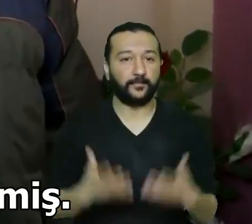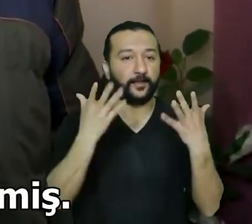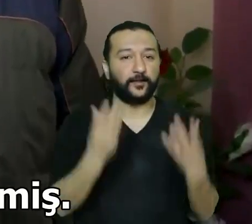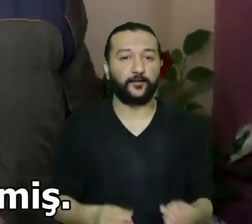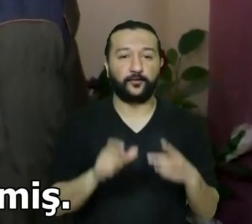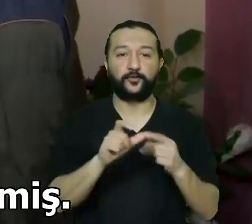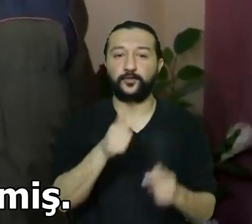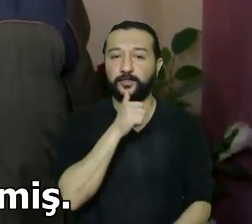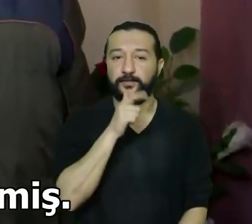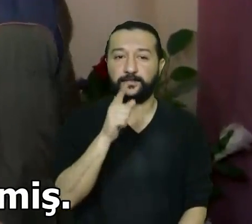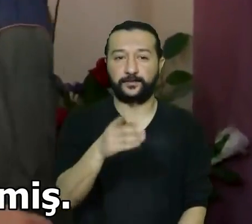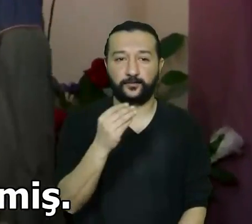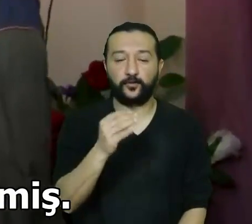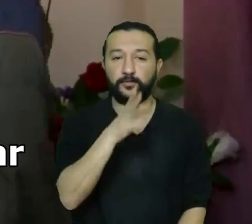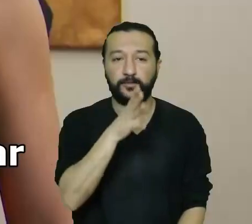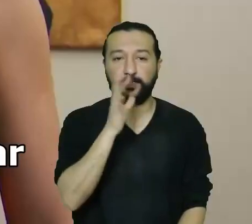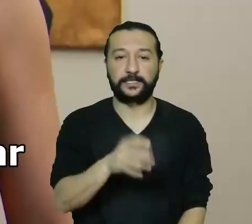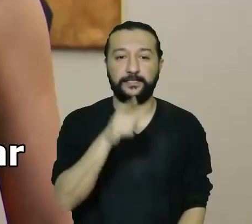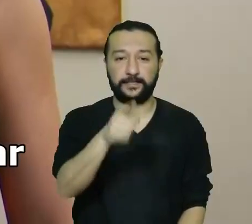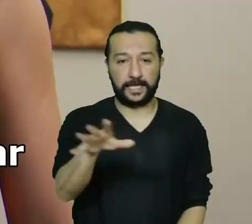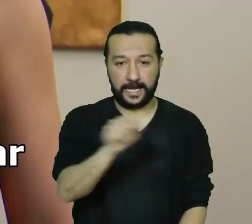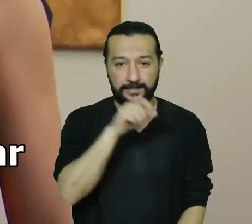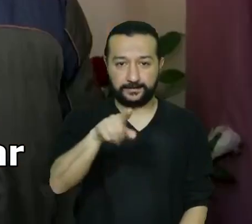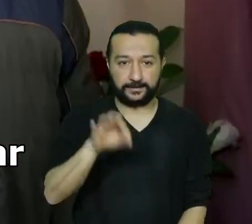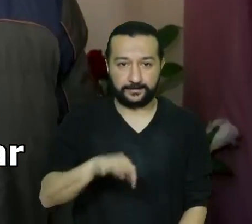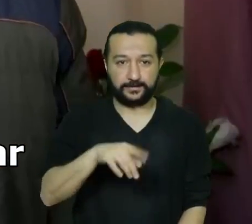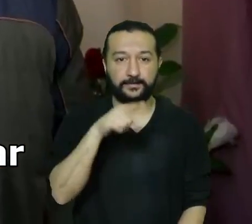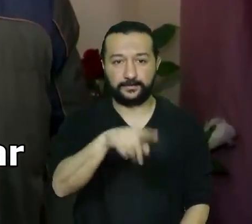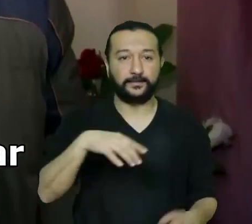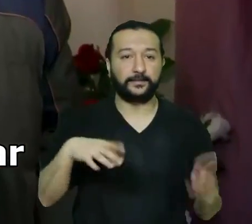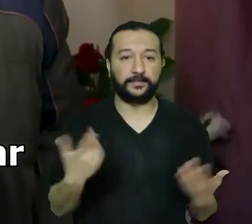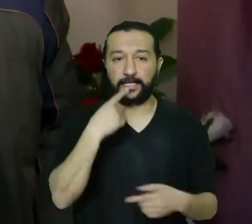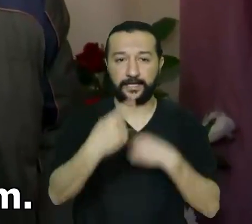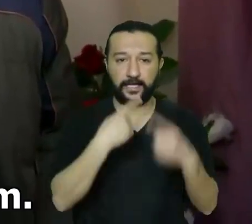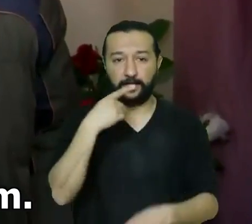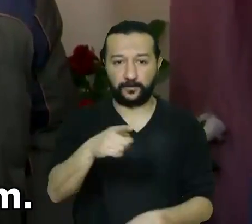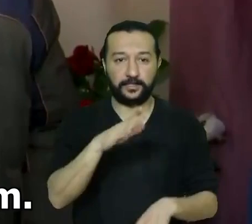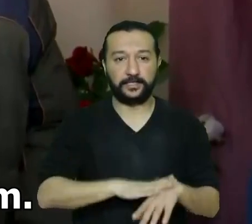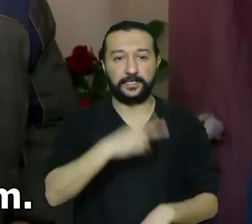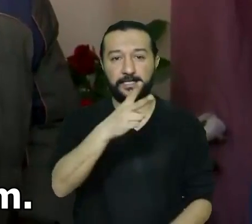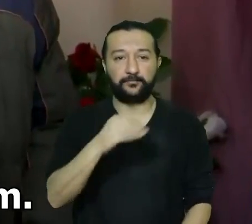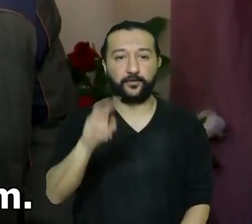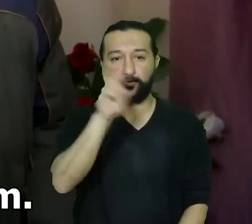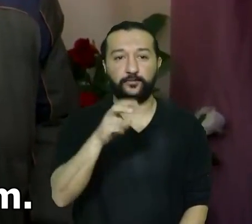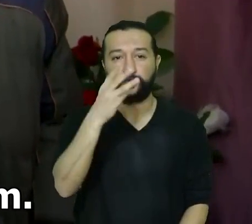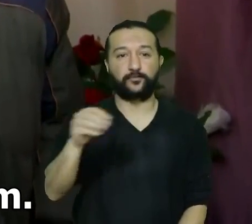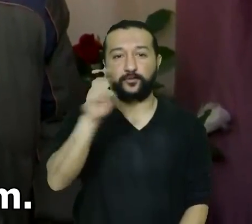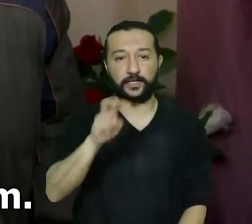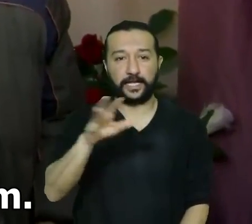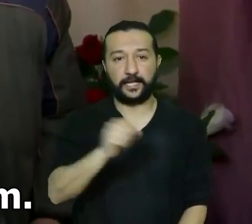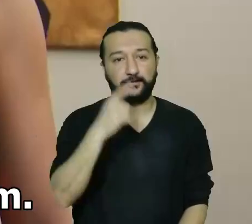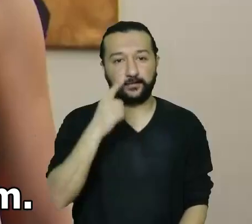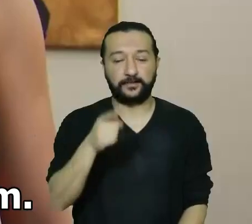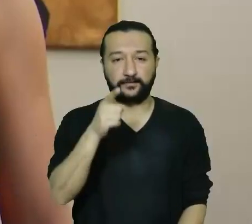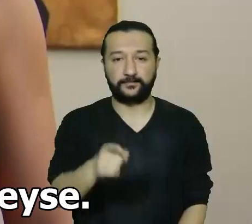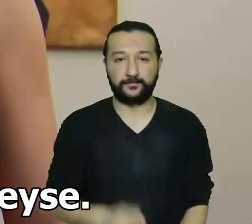oldu Şükrü Efendi? Çok bilmiş. Alacak mı şimdi o Şızırlara bir Stradivarius falanmış? 2 milyon dolarmış, 3 milyon dolarmış. Al